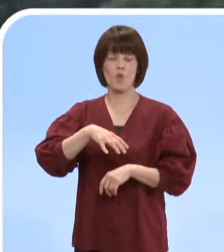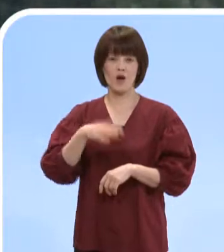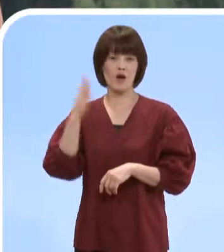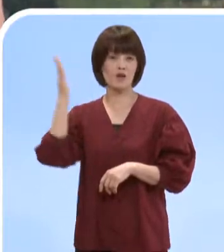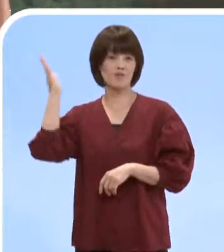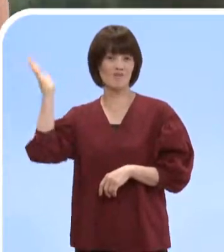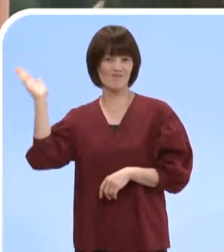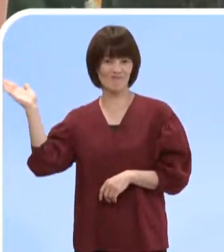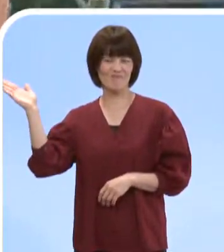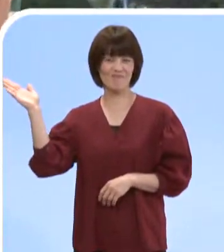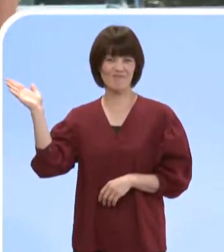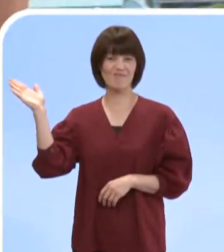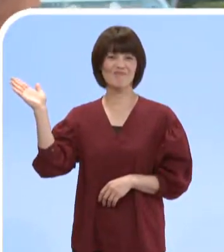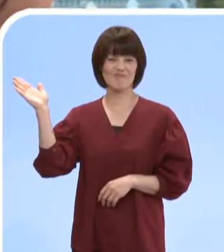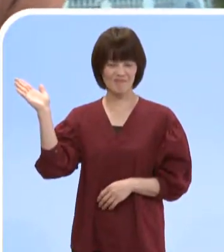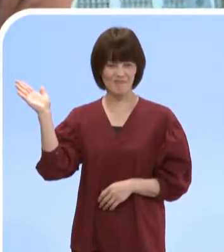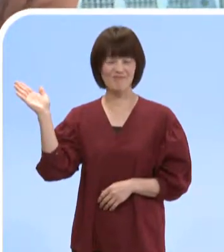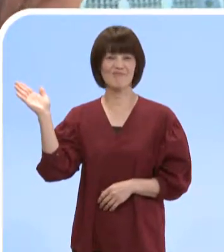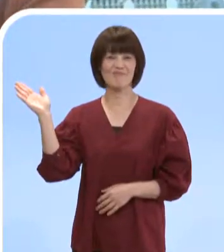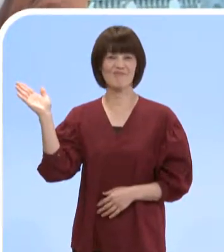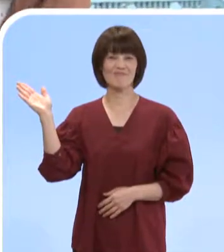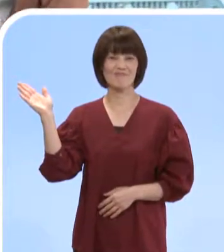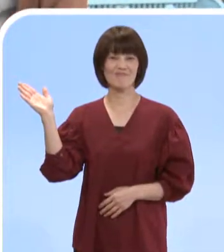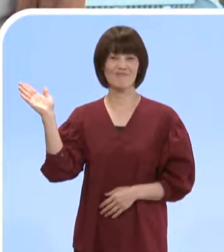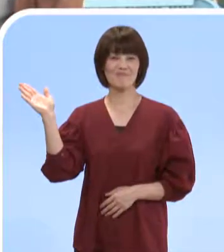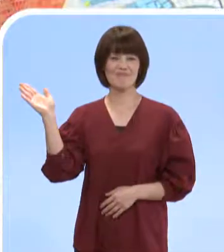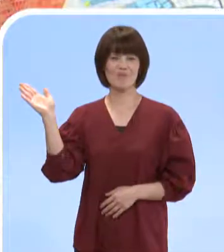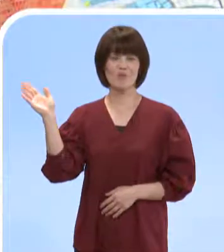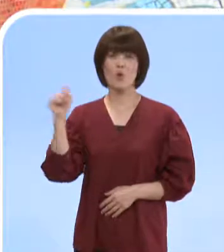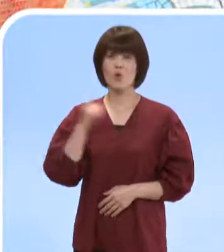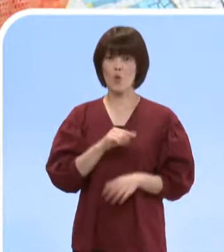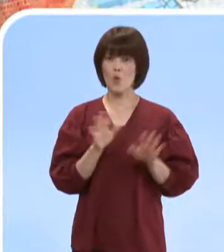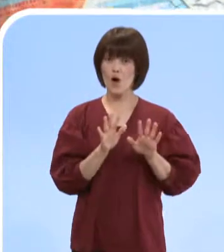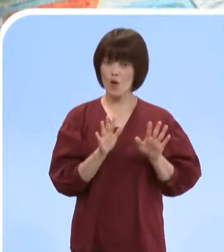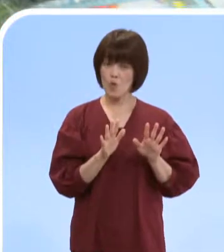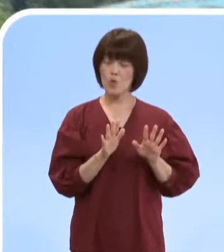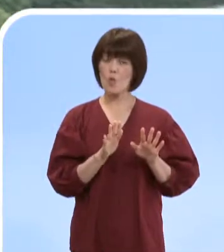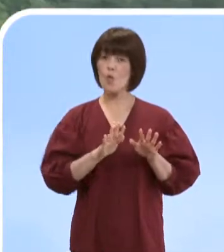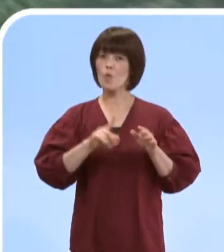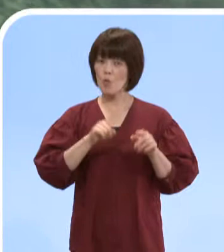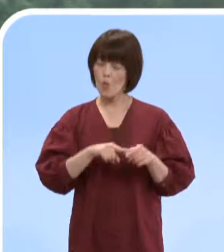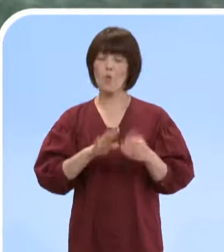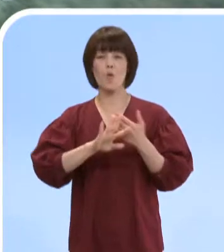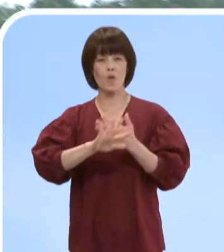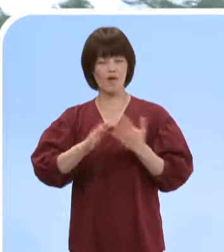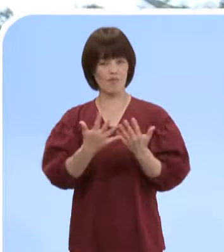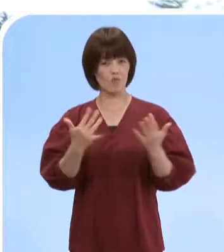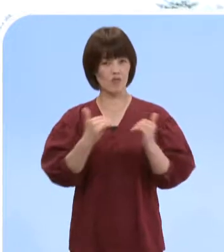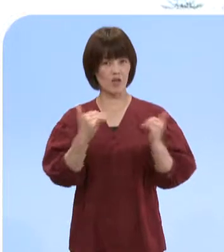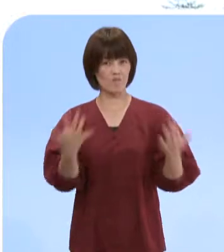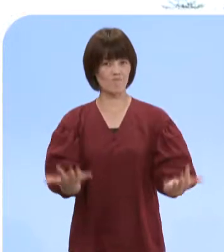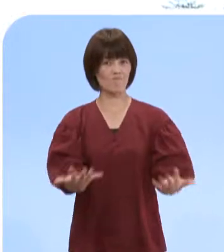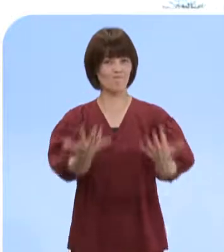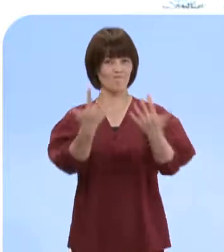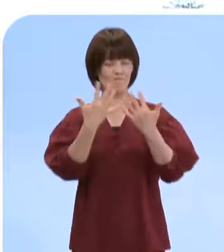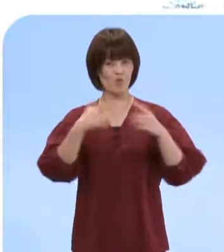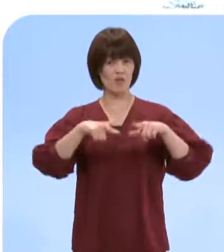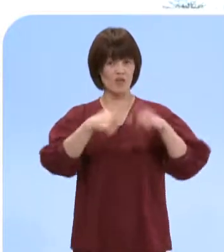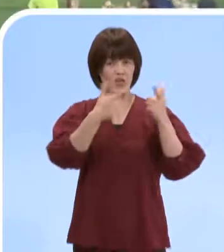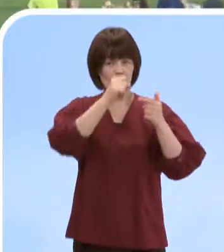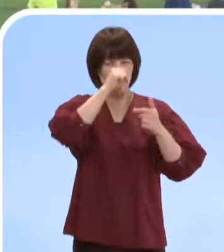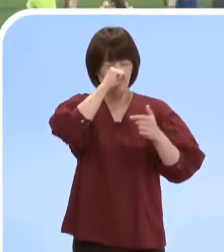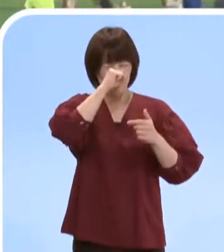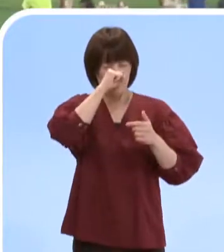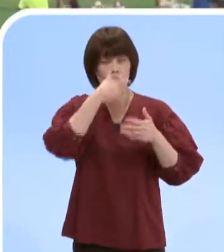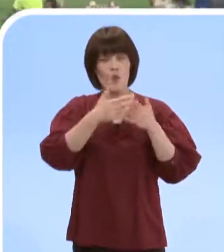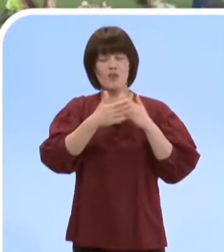ら篠山チルドレンズミュージアム。子どもたちをはじめいろんな世代に木の良さを体感